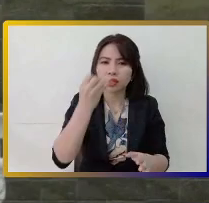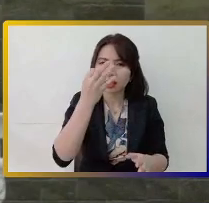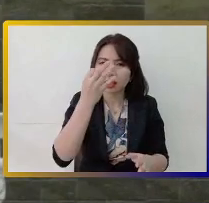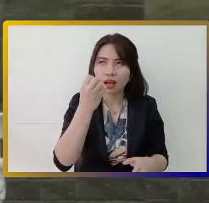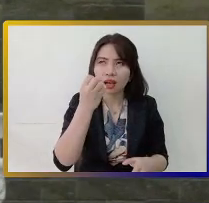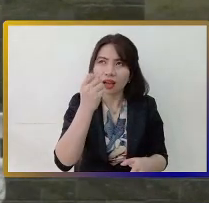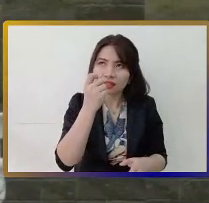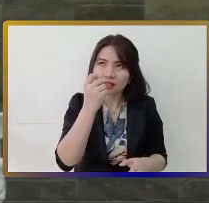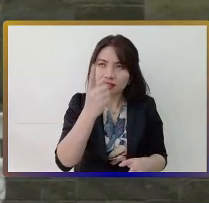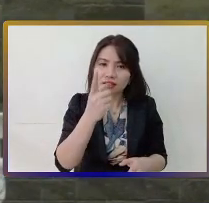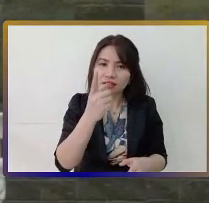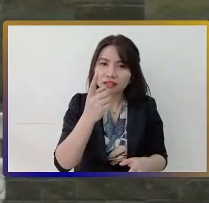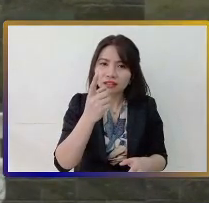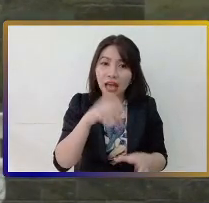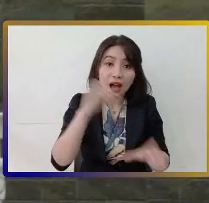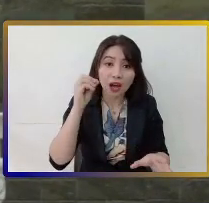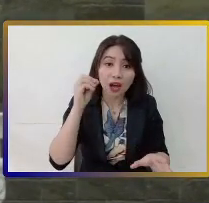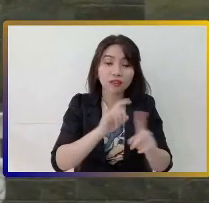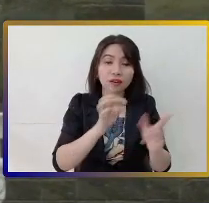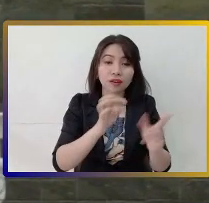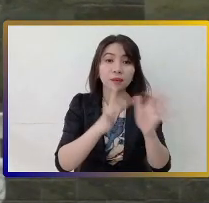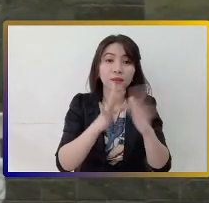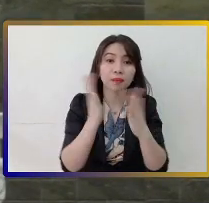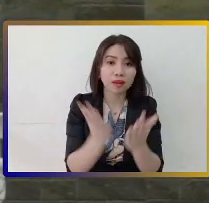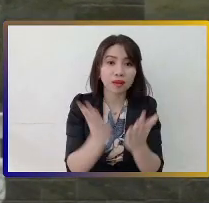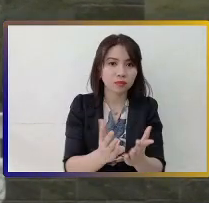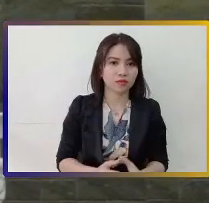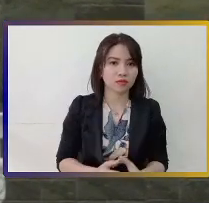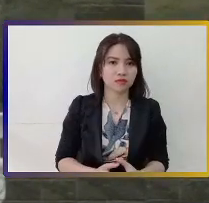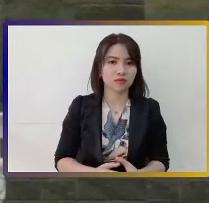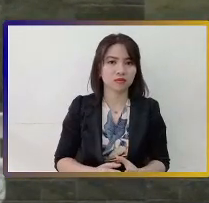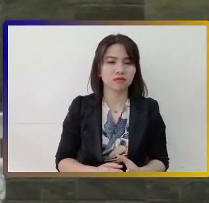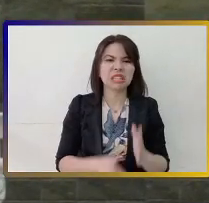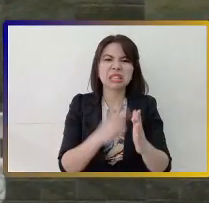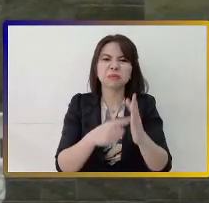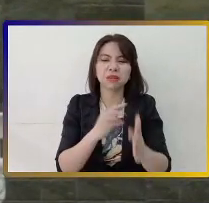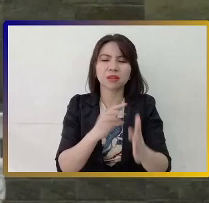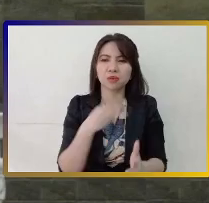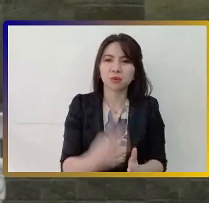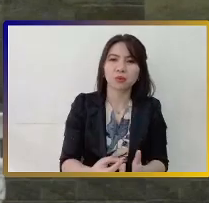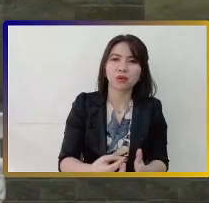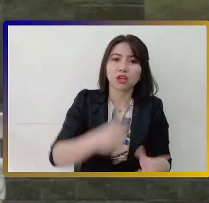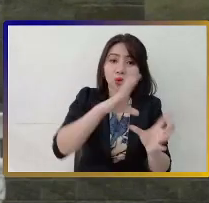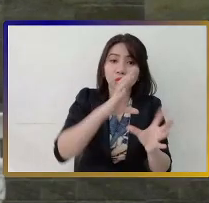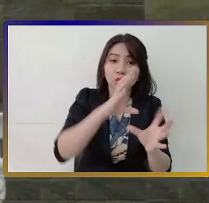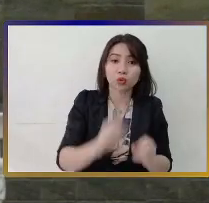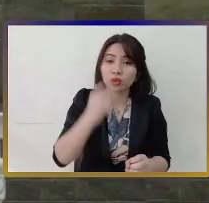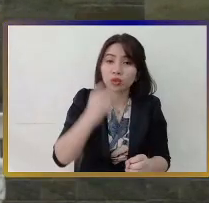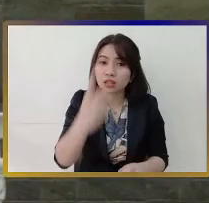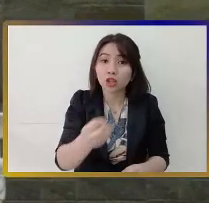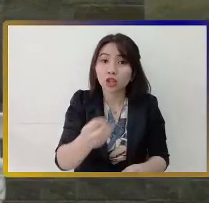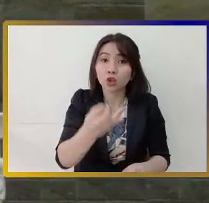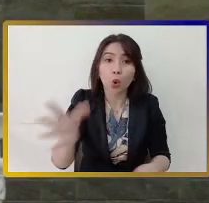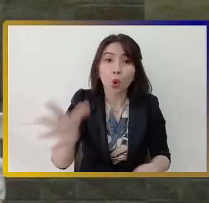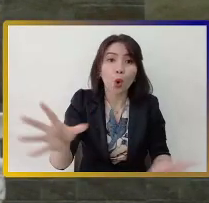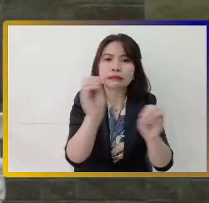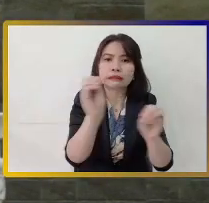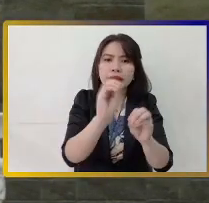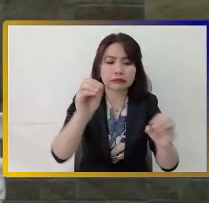Mas maliwanag pa minsan ang haka-haka sa kaysa katotohanan na galing sa Biblia. And